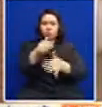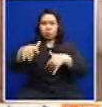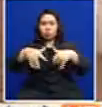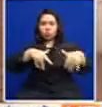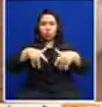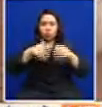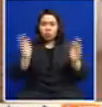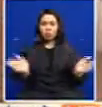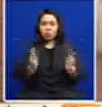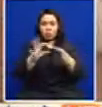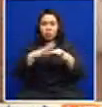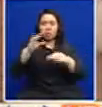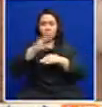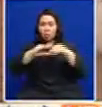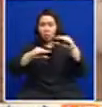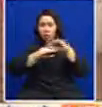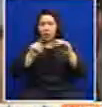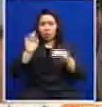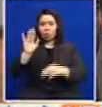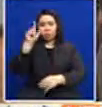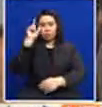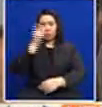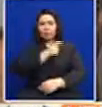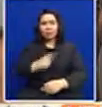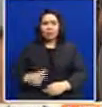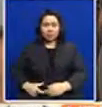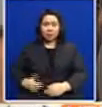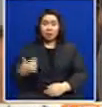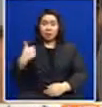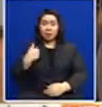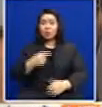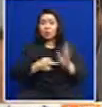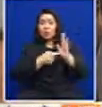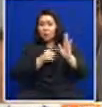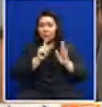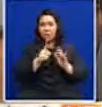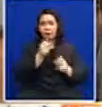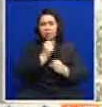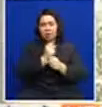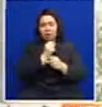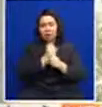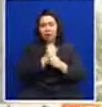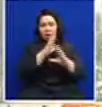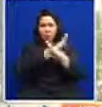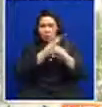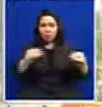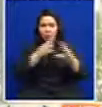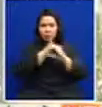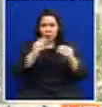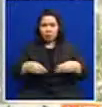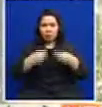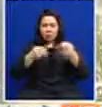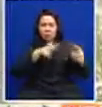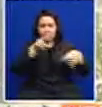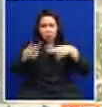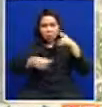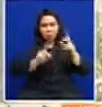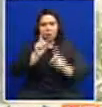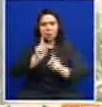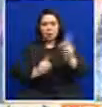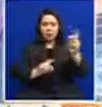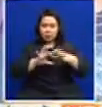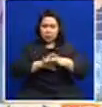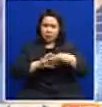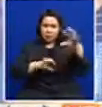การสนับสนุนโครงการอันเนื่องมาจากพระราชดำริกับมีหน้าที่การจัดการความรู้ควบคุมประเมินผลและตรวจตรากิ